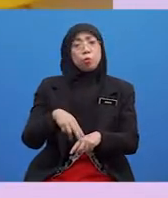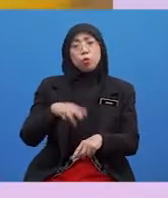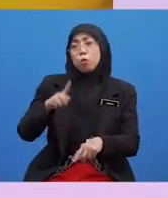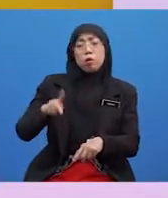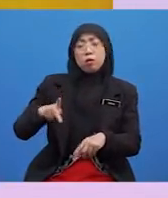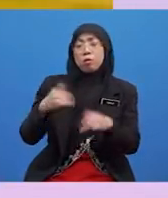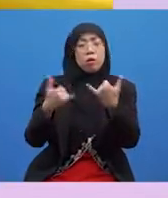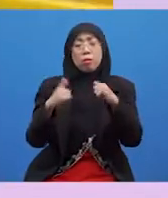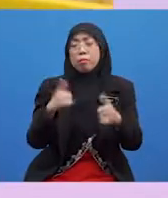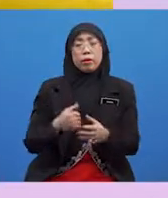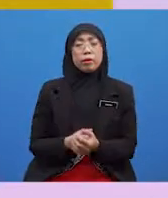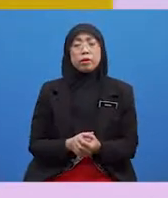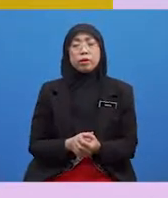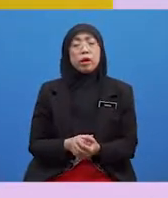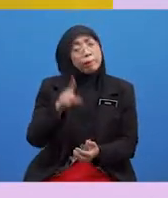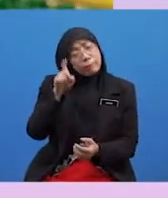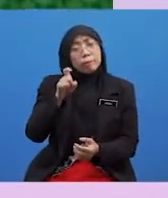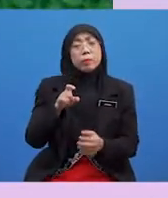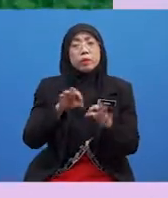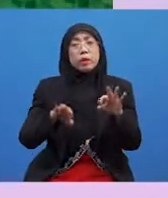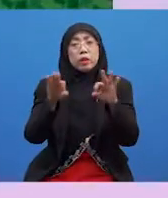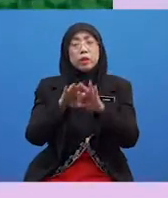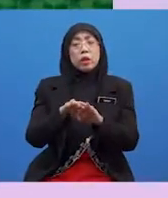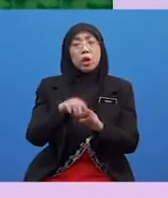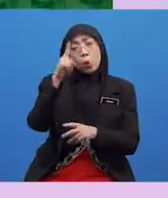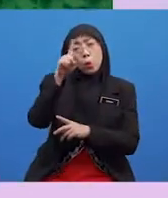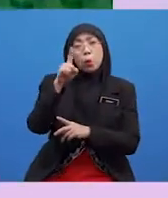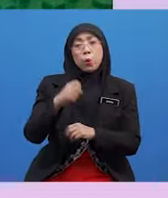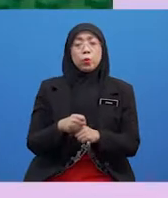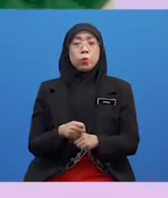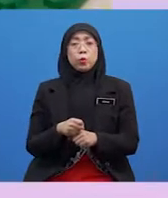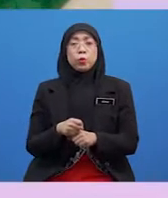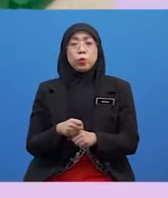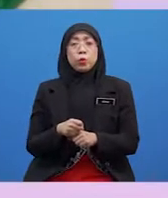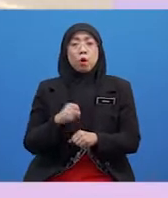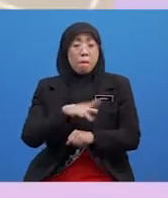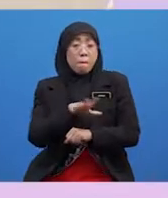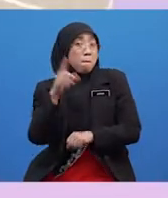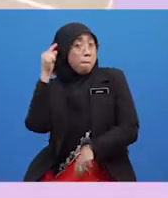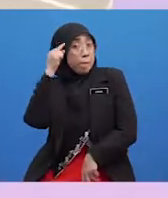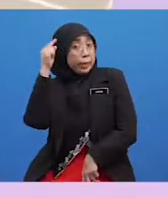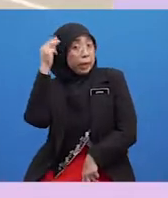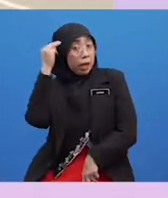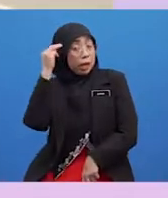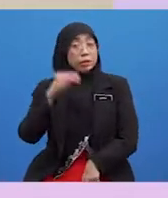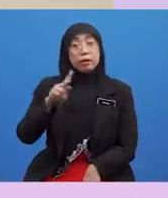permainan adalah sangat penting untuk pembentukan fikiran dan pembangunan minda kanak-kanak.